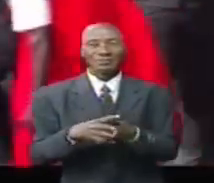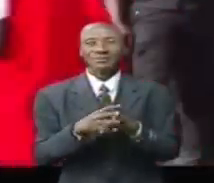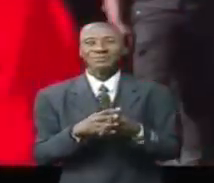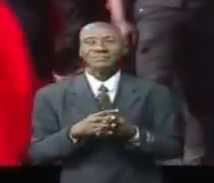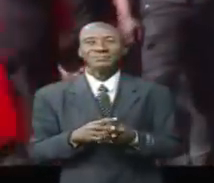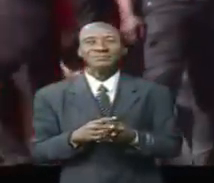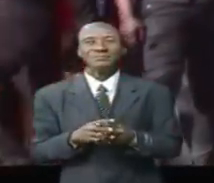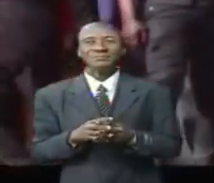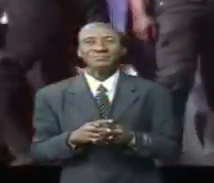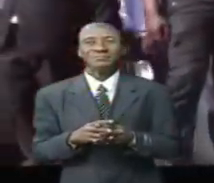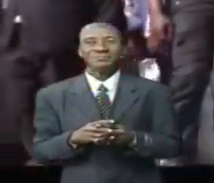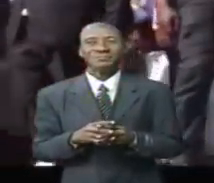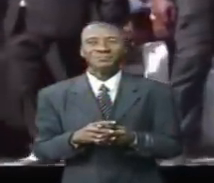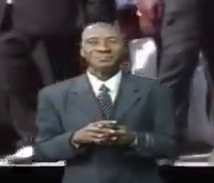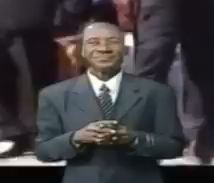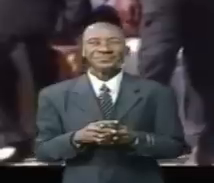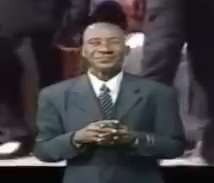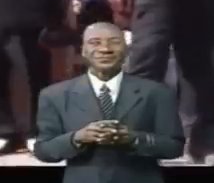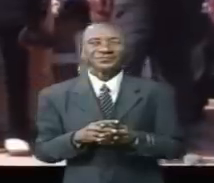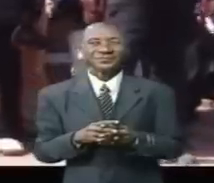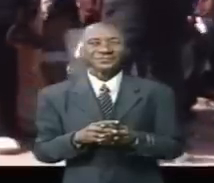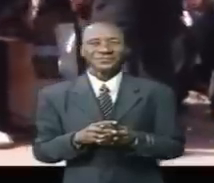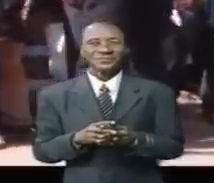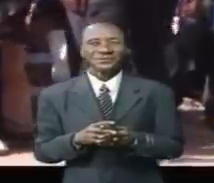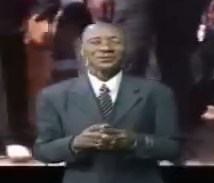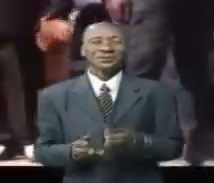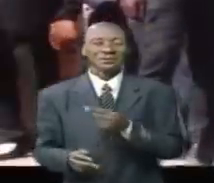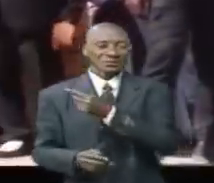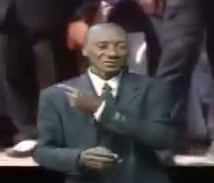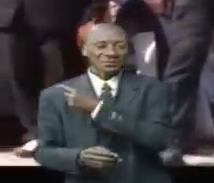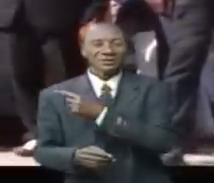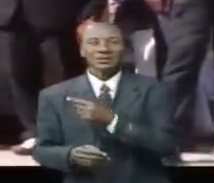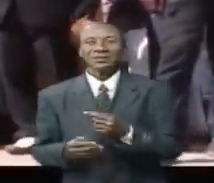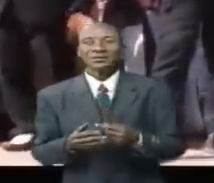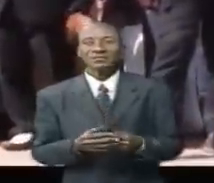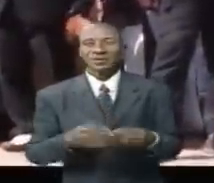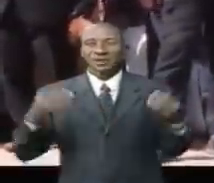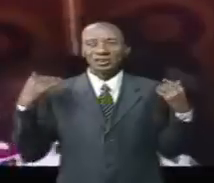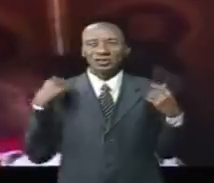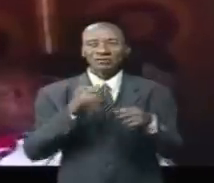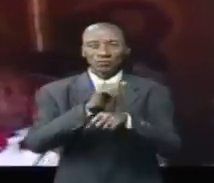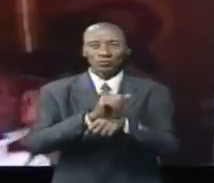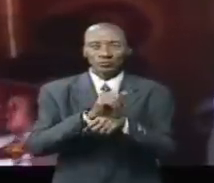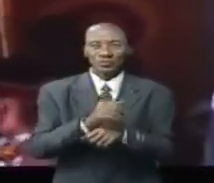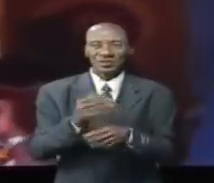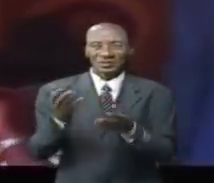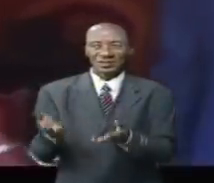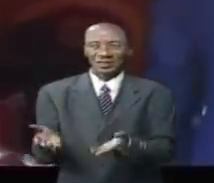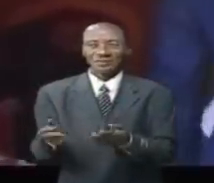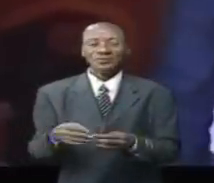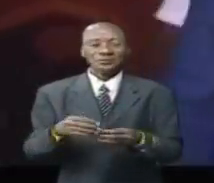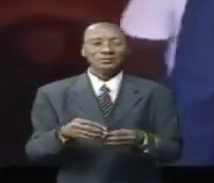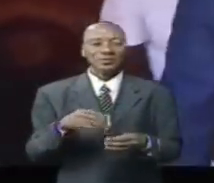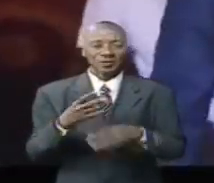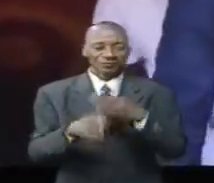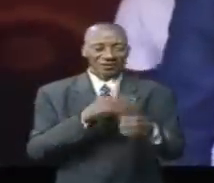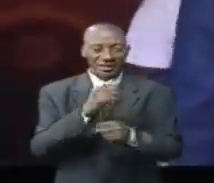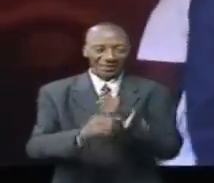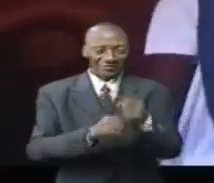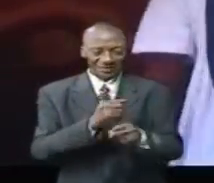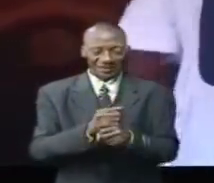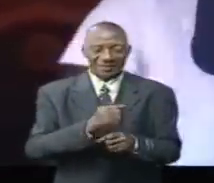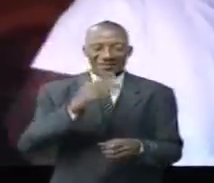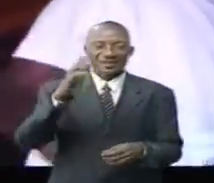un taureau, une vache, 5 chèvres et une enveloppe dont vous-même saurez les secrets. Je vous remercie. Ce 25e